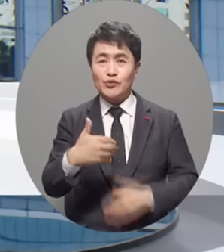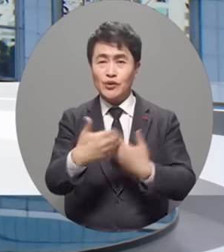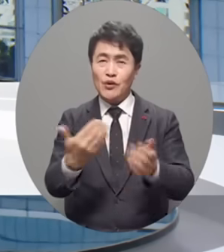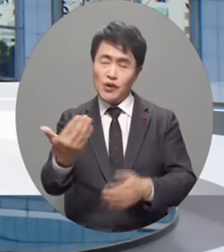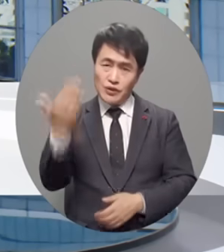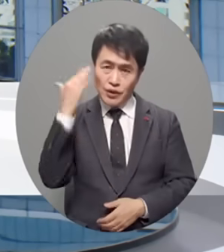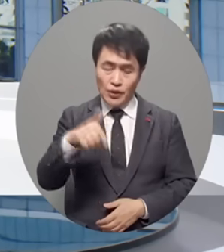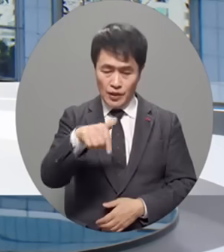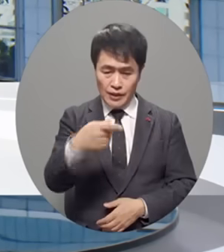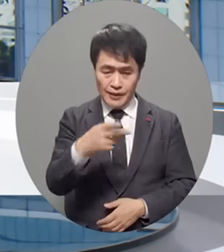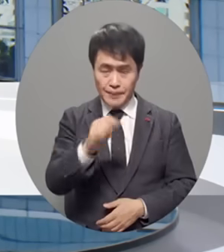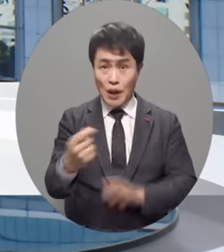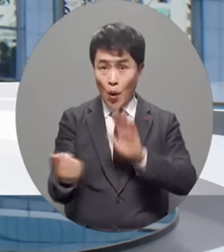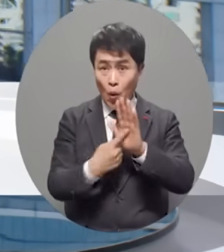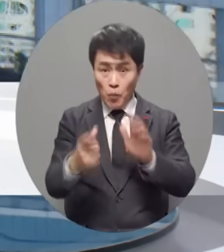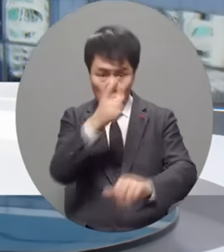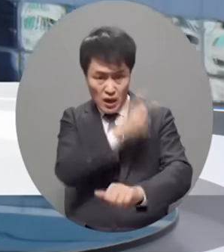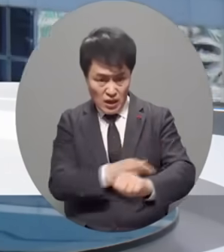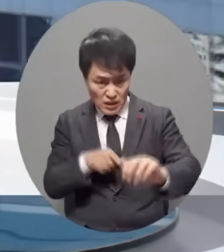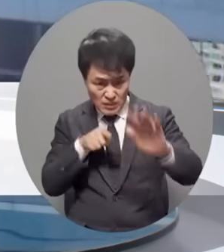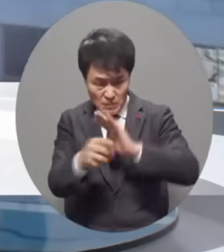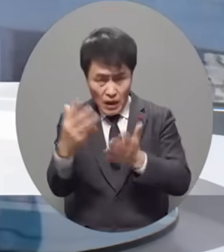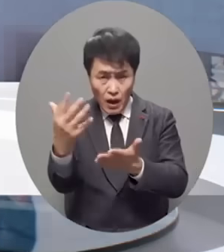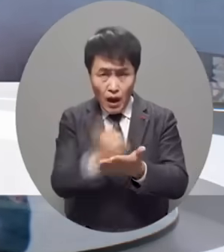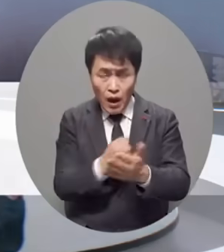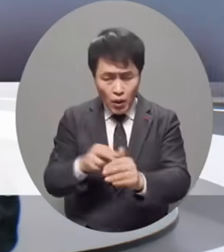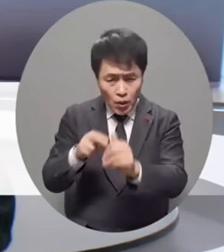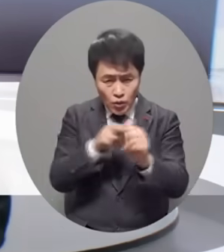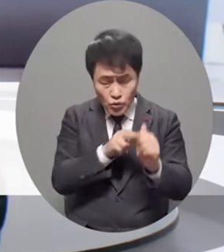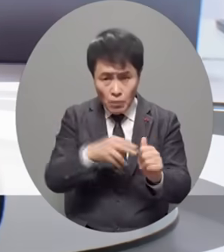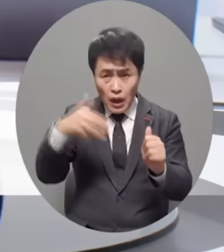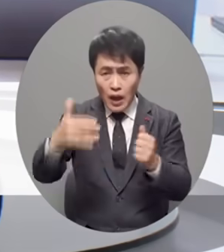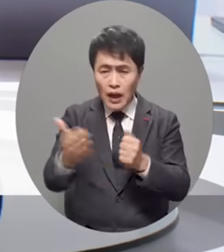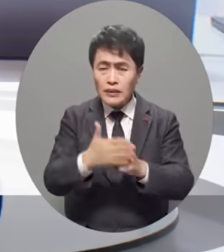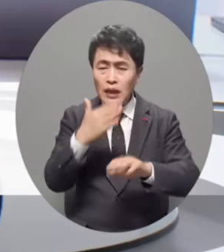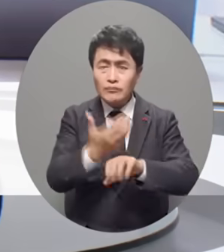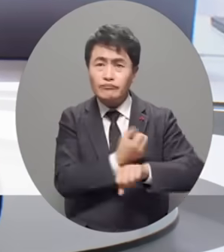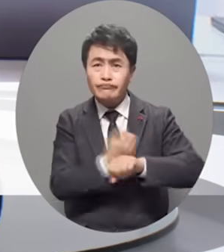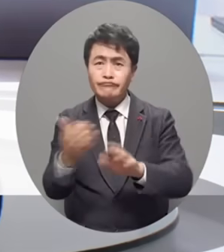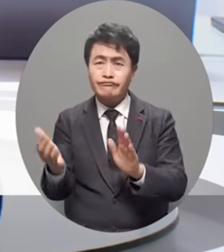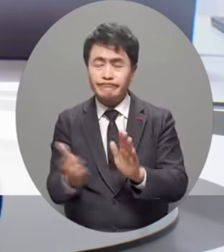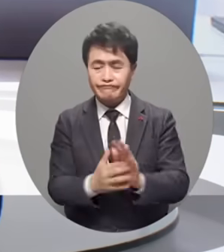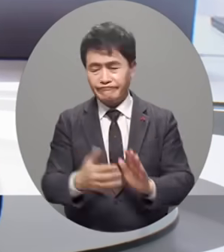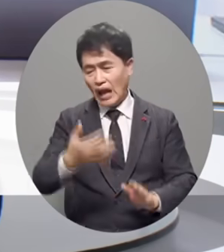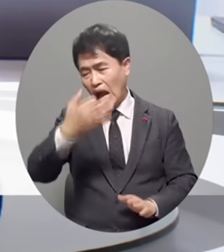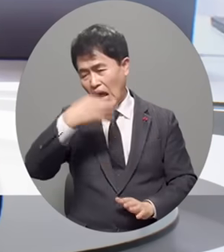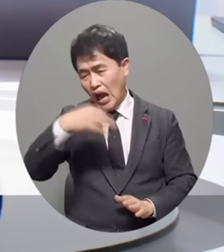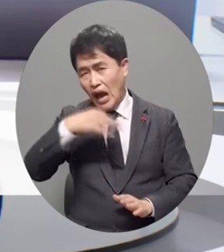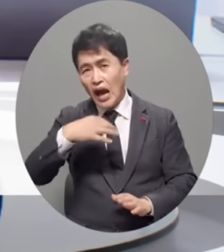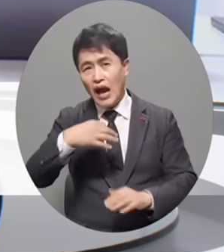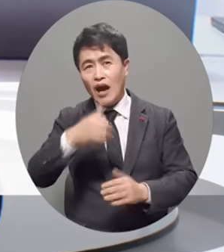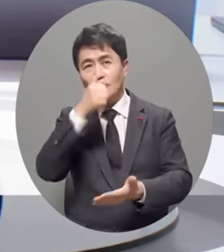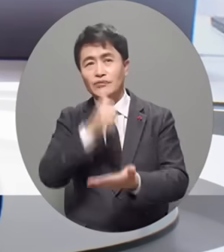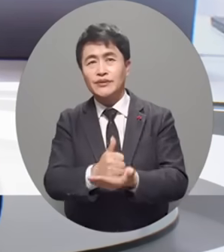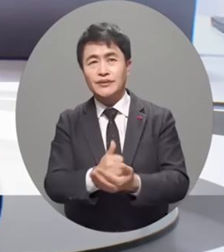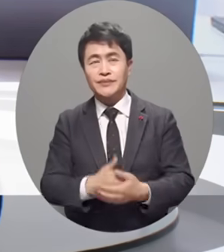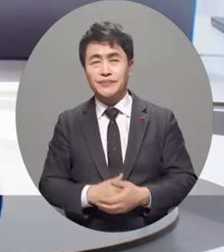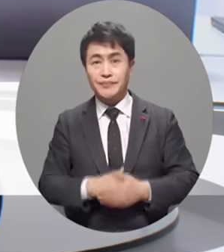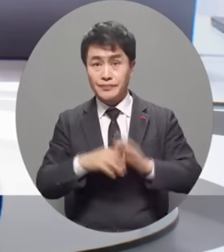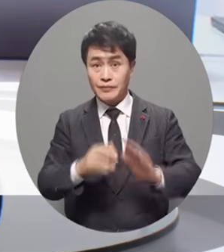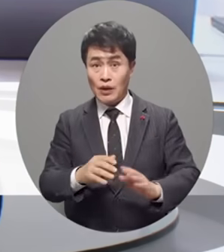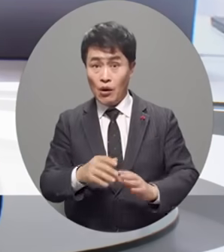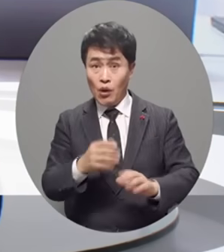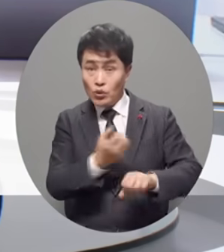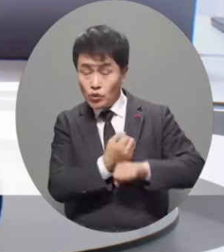홍보이사를 압수수색했습니다. 미공개 정보를 다른 사람에게 전달해서 부당이득을 얻게 했다는 혐의인데 정보